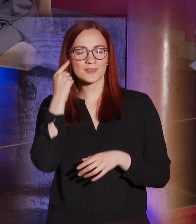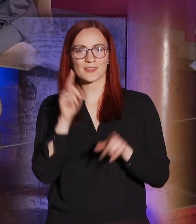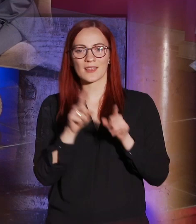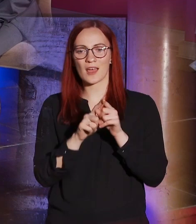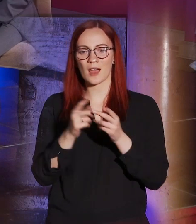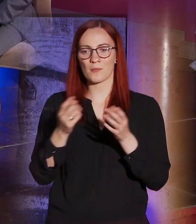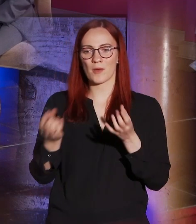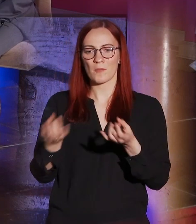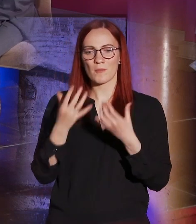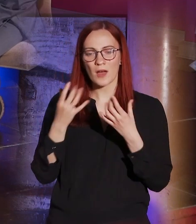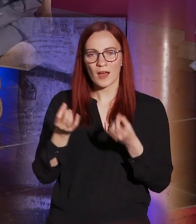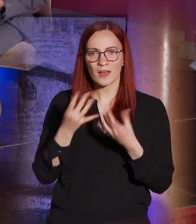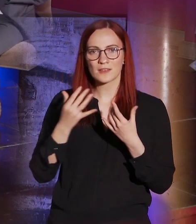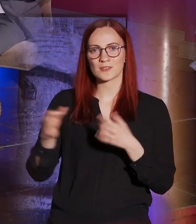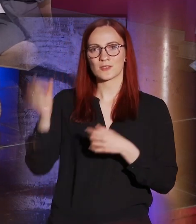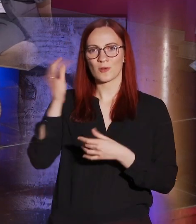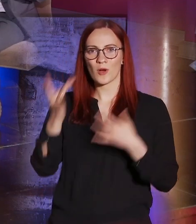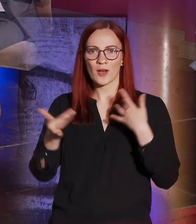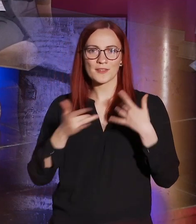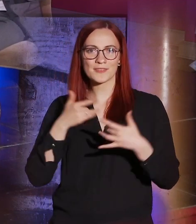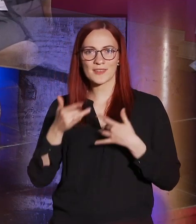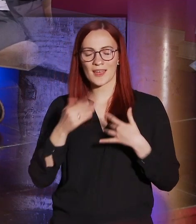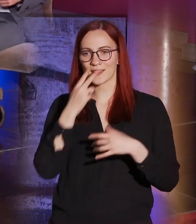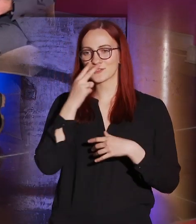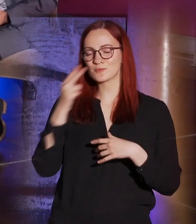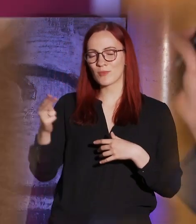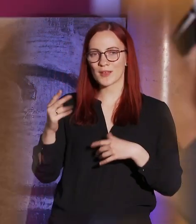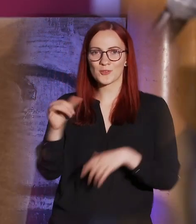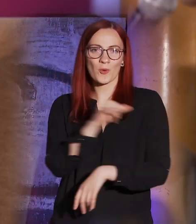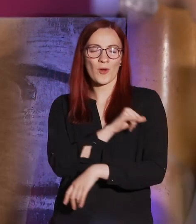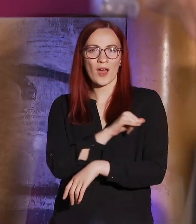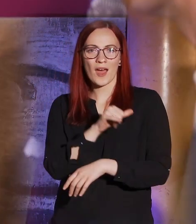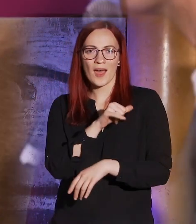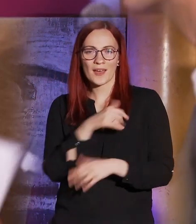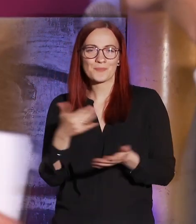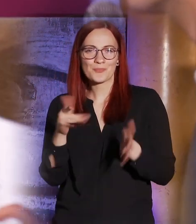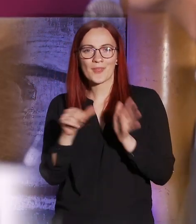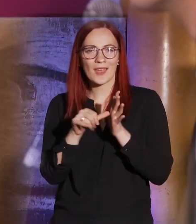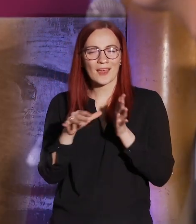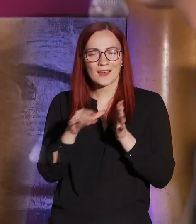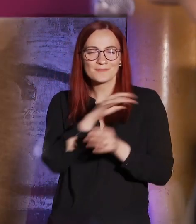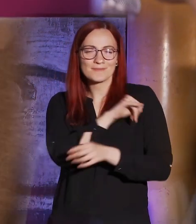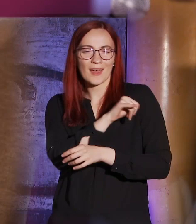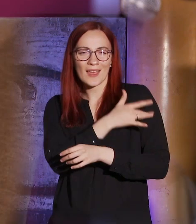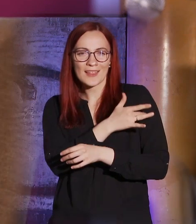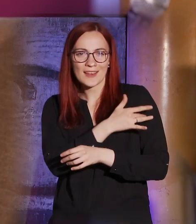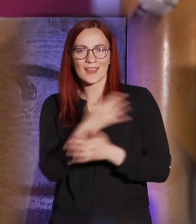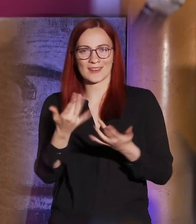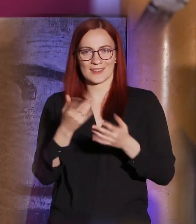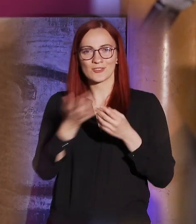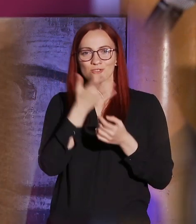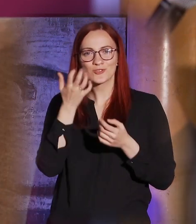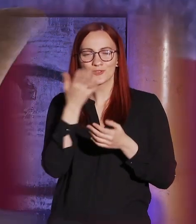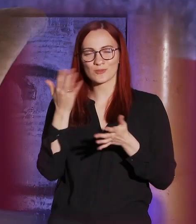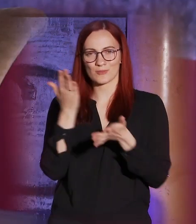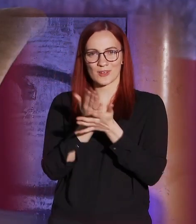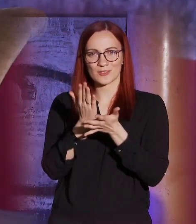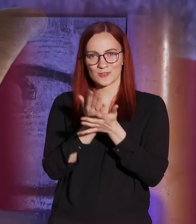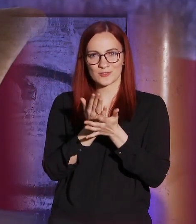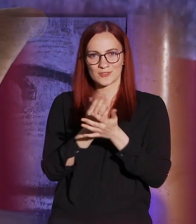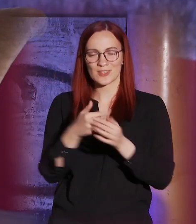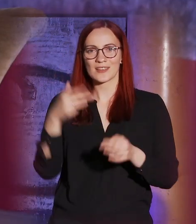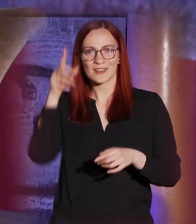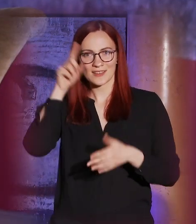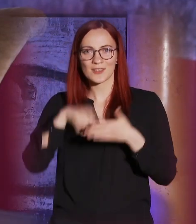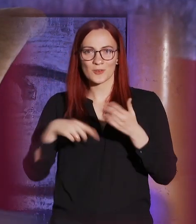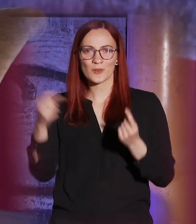apie teatrą, nes matosi, iš jūsų tokia gera energija eina ir šiluma apie tai. Ir iš tikrųjų, aš nežinau, ar jūs sutiksit su manimi, bet mes